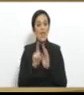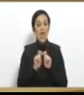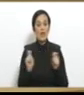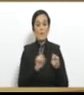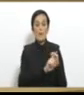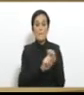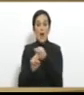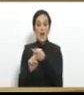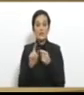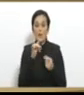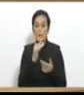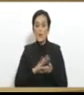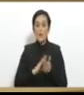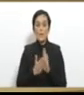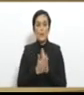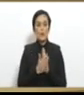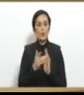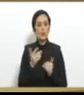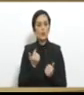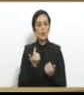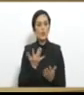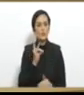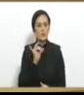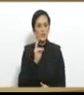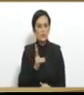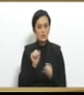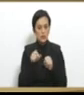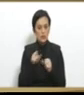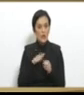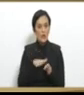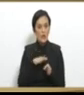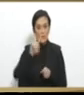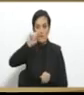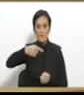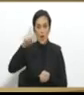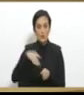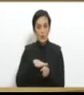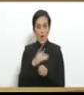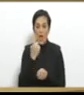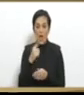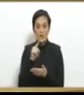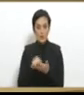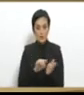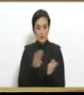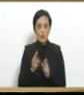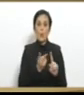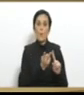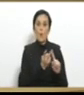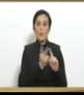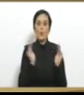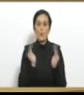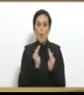spirobebshi randomnat sheidzleba rom riski dadges asve vtkat am valdebuleobis shesrulebastan imertebashi es ert sakitkhi da meore tu sheidzleba moklet